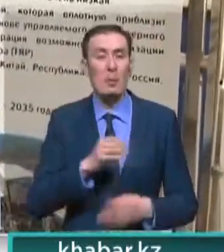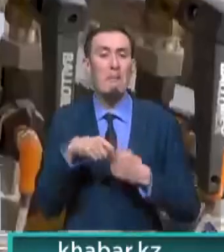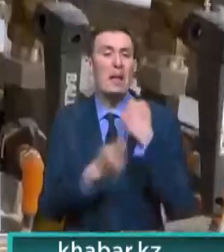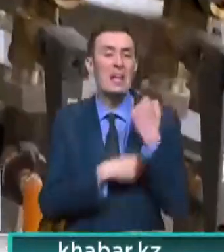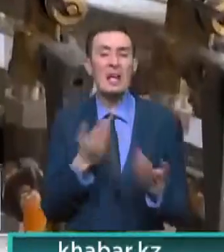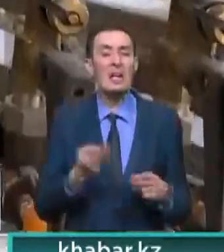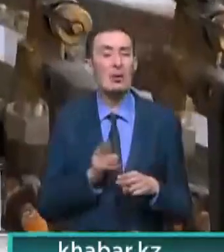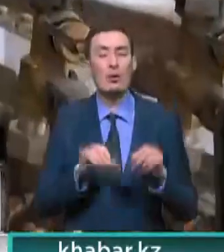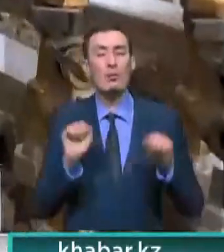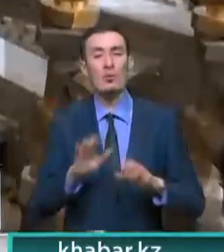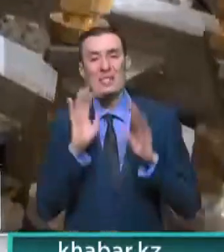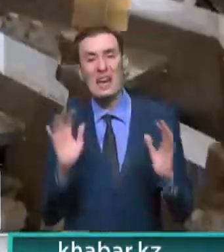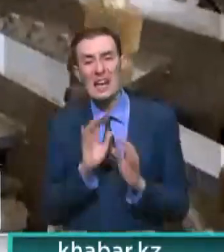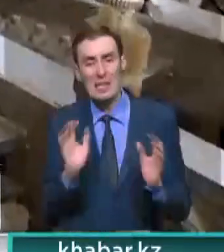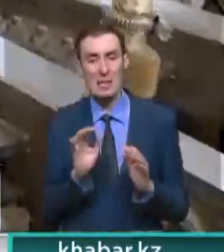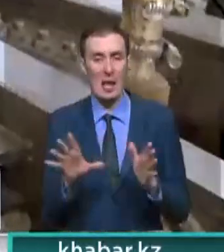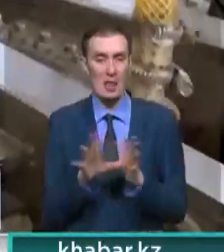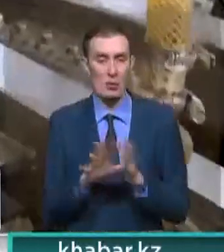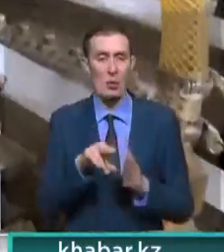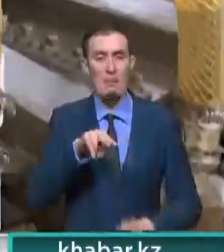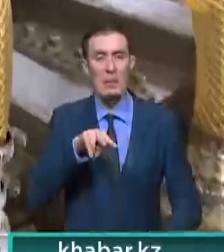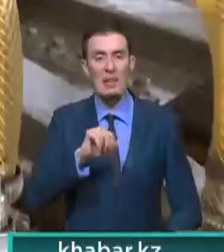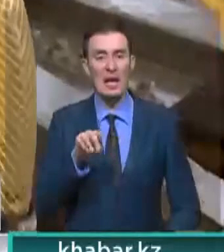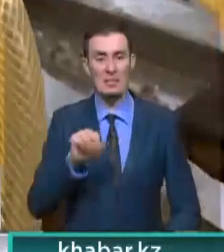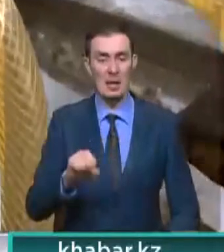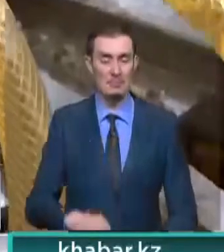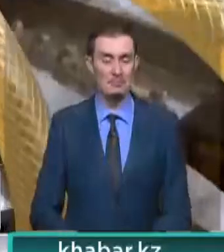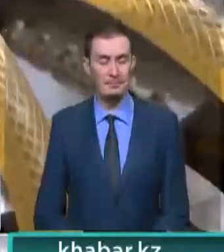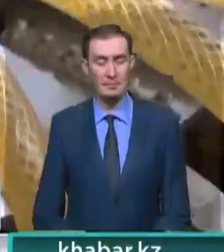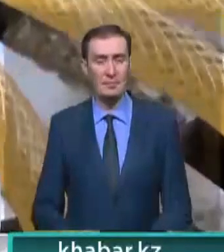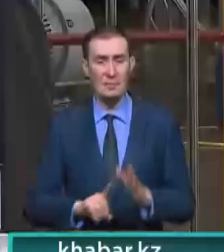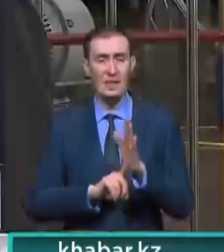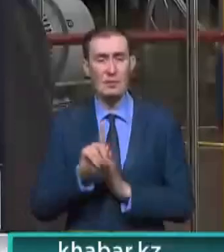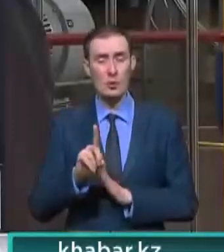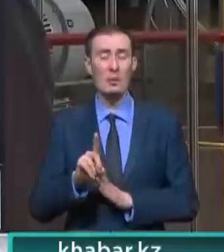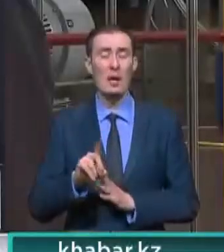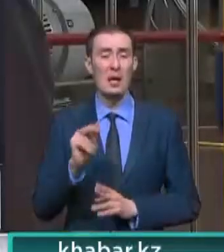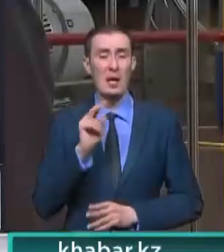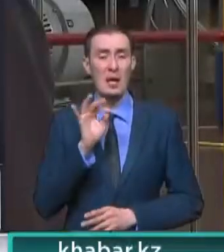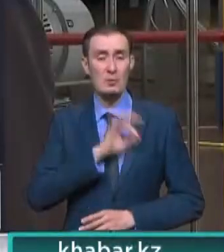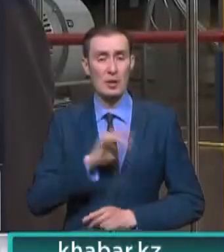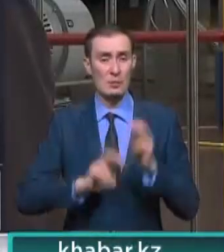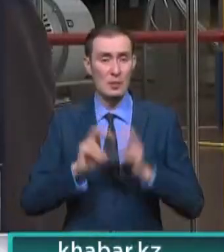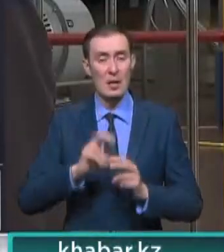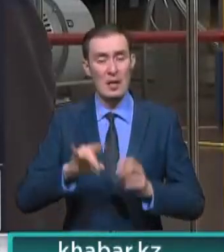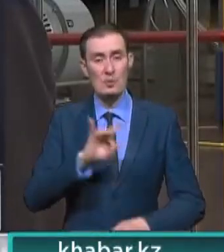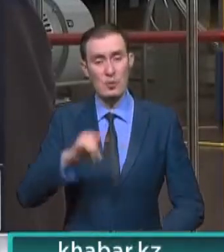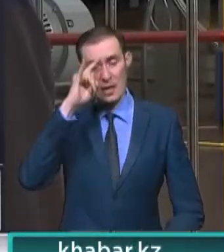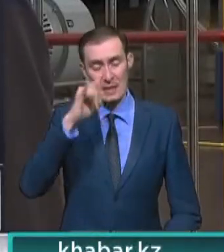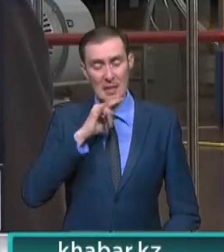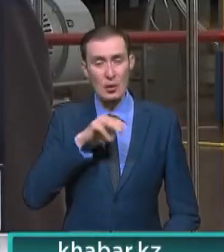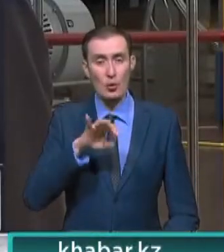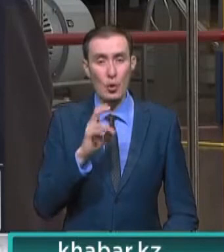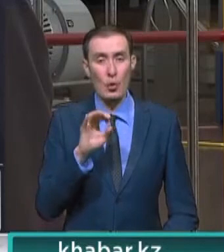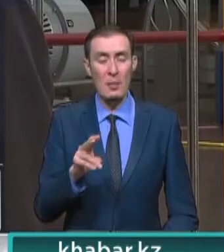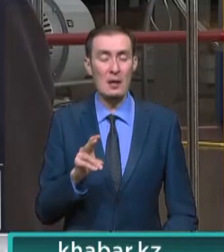которые позволят удерживать плазму. С вводом в эксплуатацию казахстанского материалического токамака Республика Казахстан вошла в